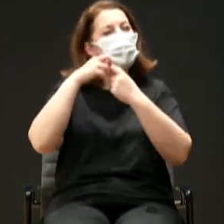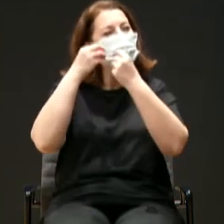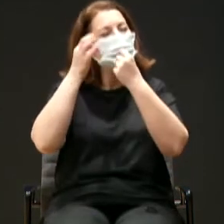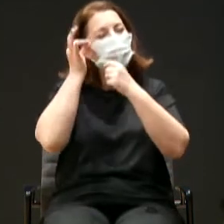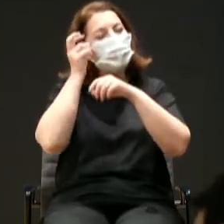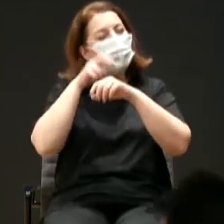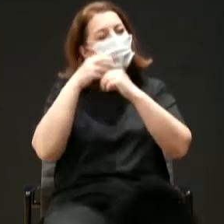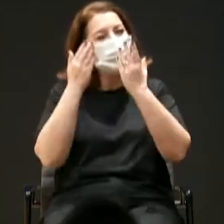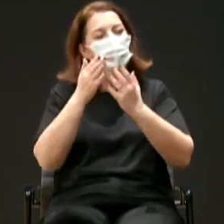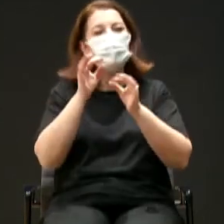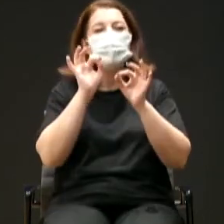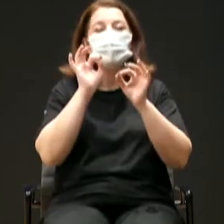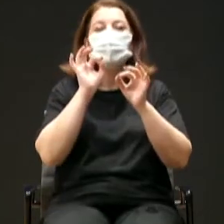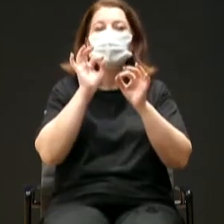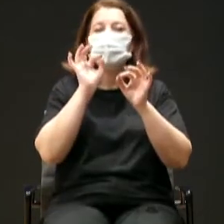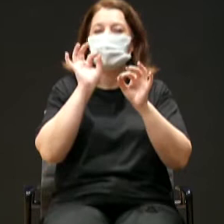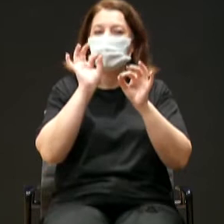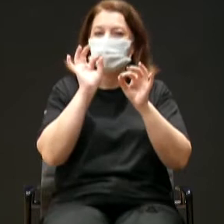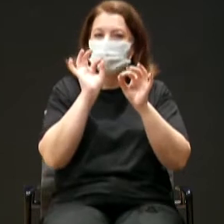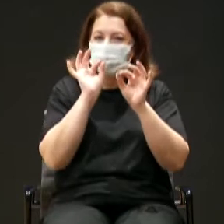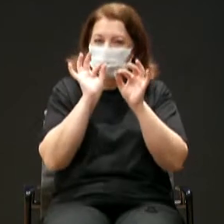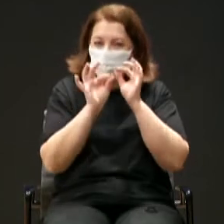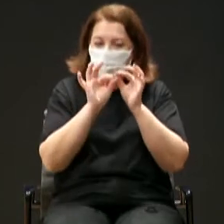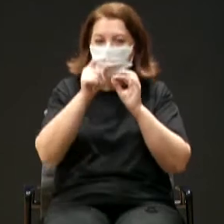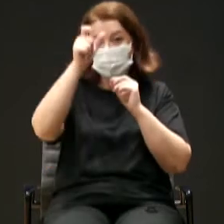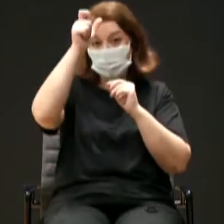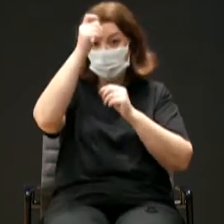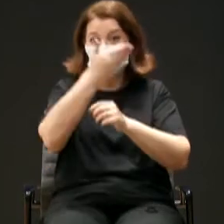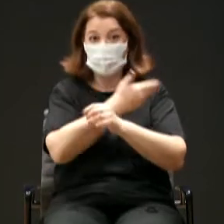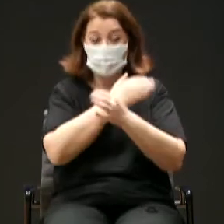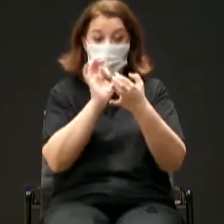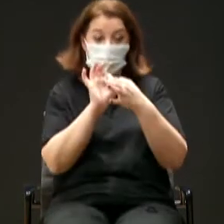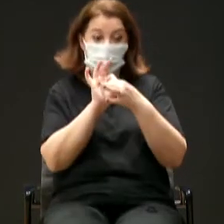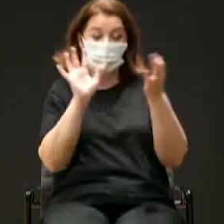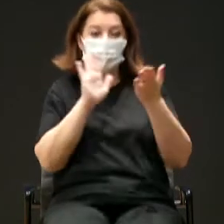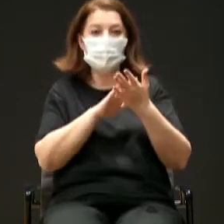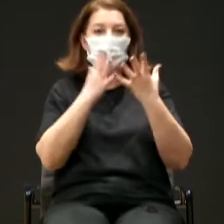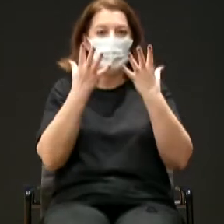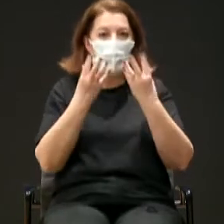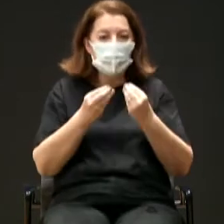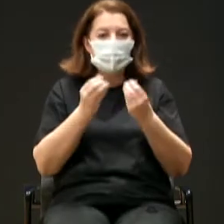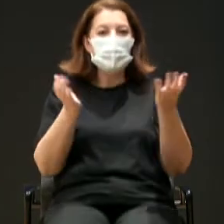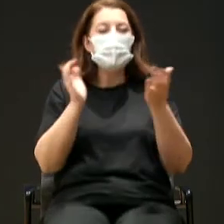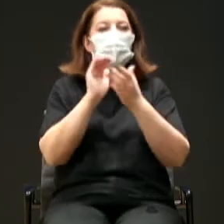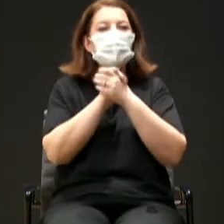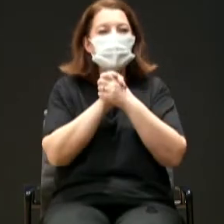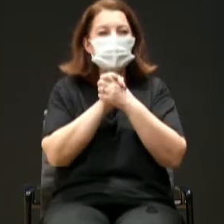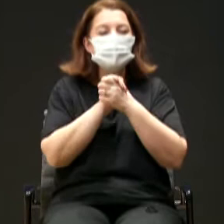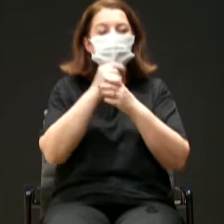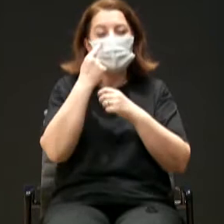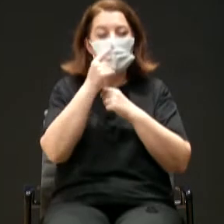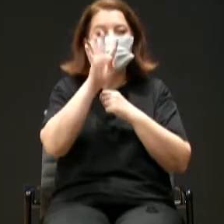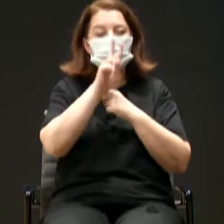Kıbrıs'ta Türklere ve Rumlara barış getiren, Kıbrıs Türk halkının bağımsızlığını elde ettiği Barış Harekatı'nın 47. yıl